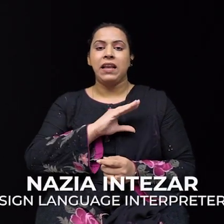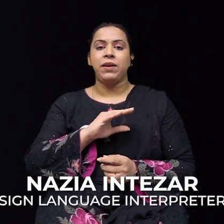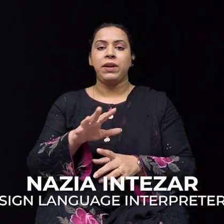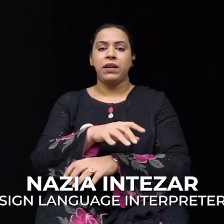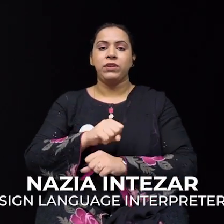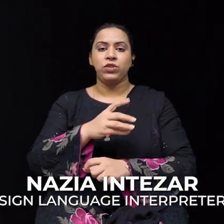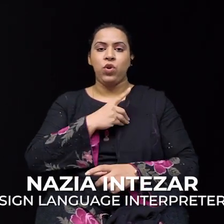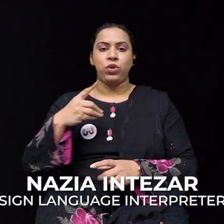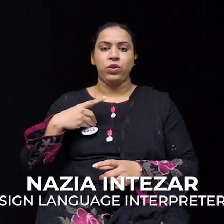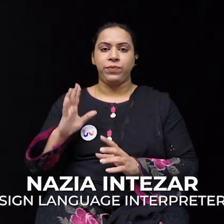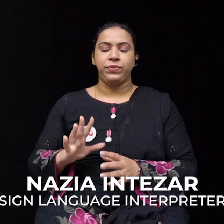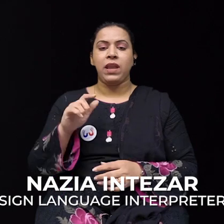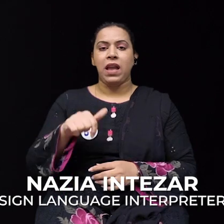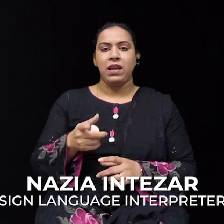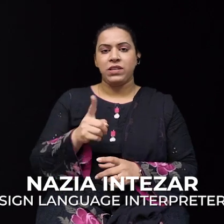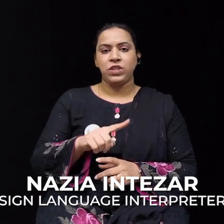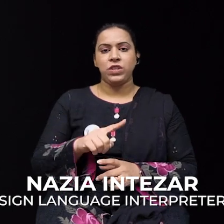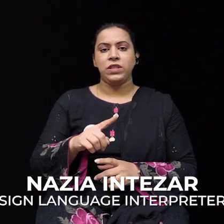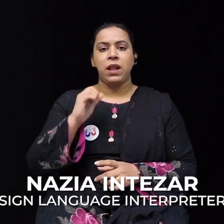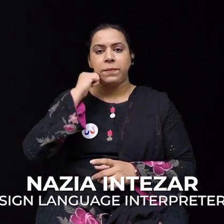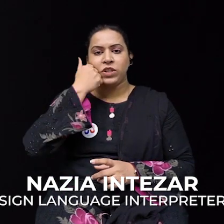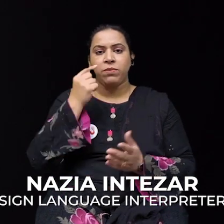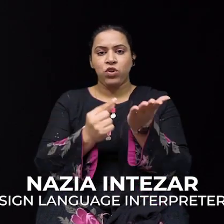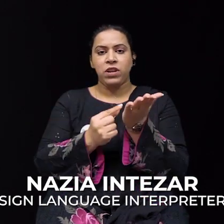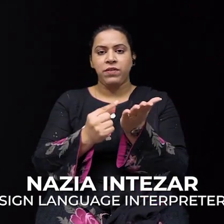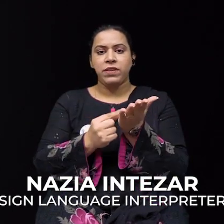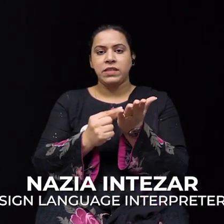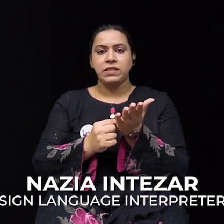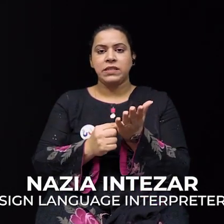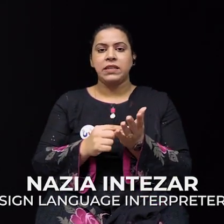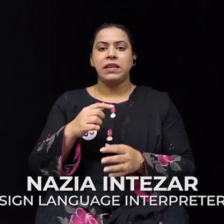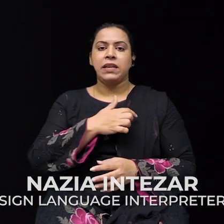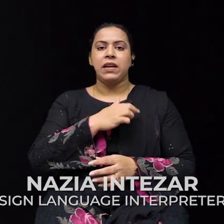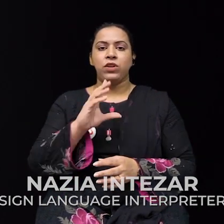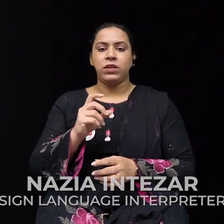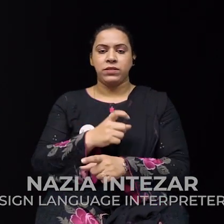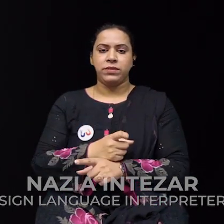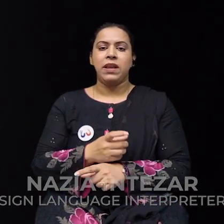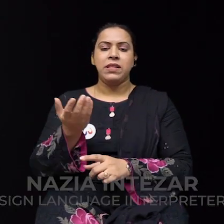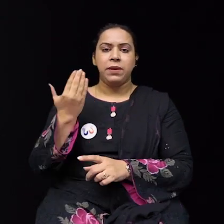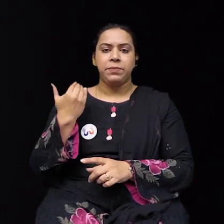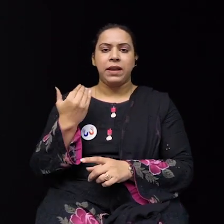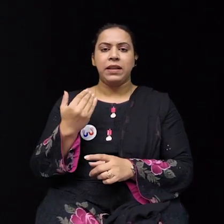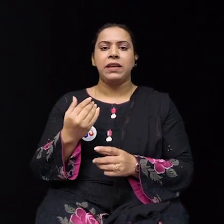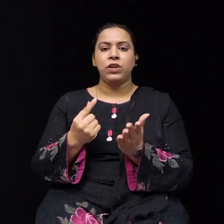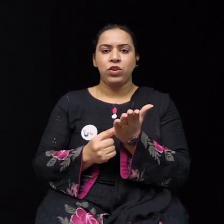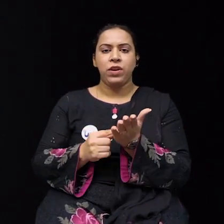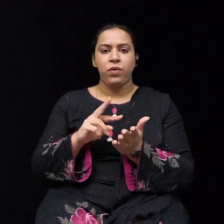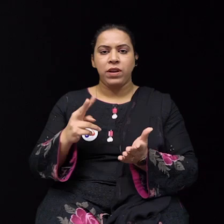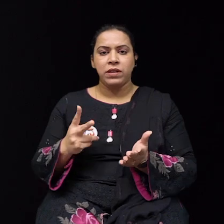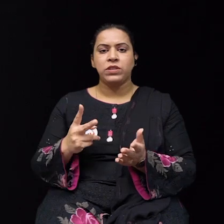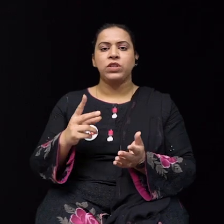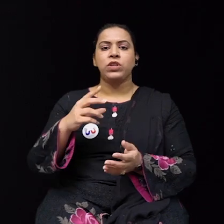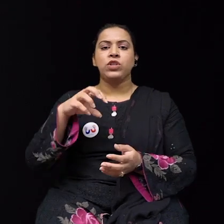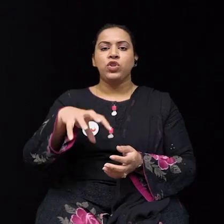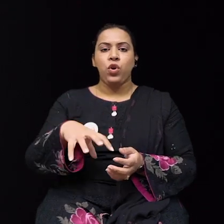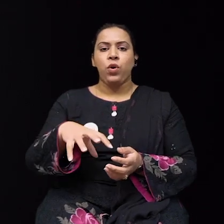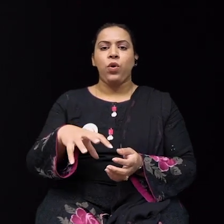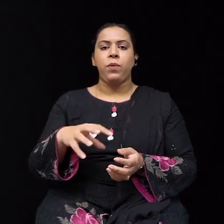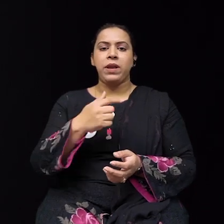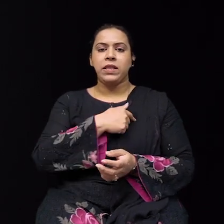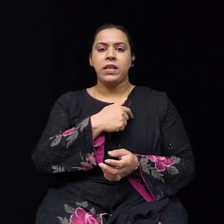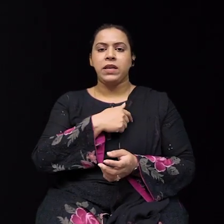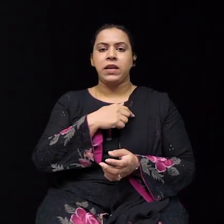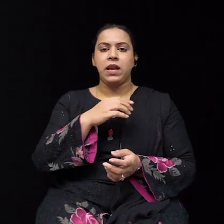میں چیف ایگزیکٹو پنجاب انسٹیٹیوٹ آف کارڈیالوجی ہوں۔ اس سے پہلے میرا تعلق کنگ ایڈورڈ میڈیکل یونیورسٹی کے ساتھ تھا۔ میں وہاں کے شعبہ دل